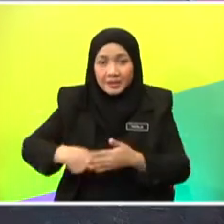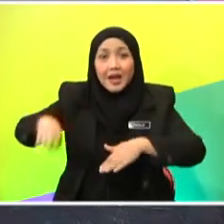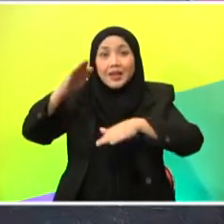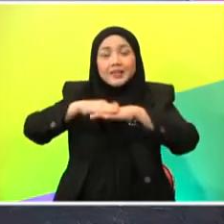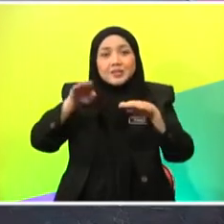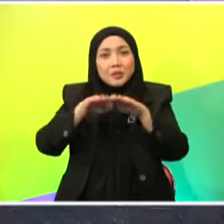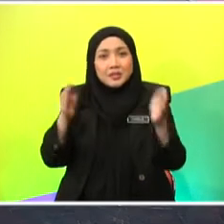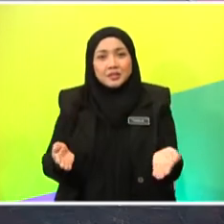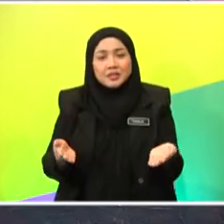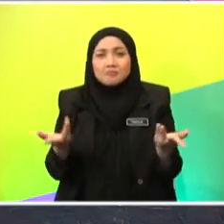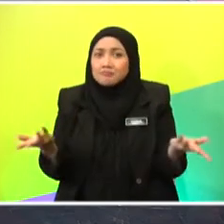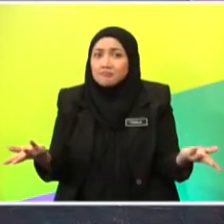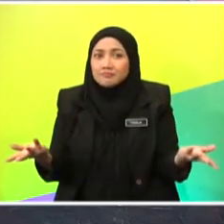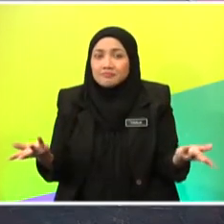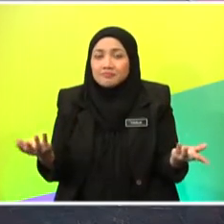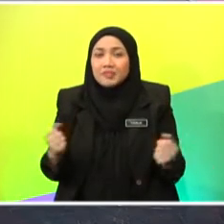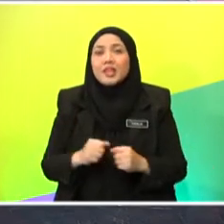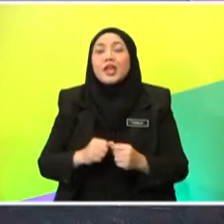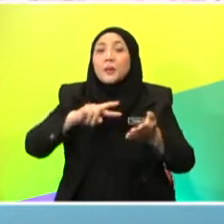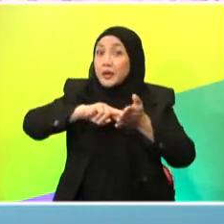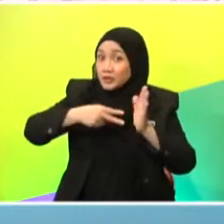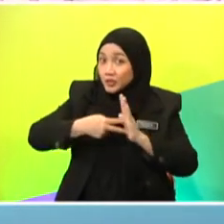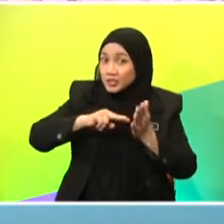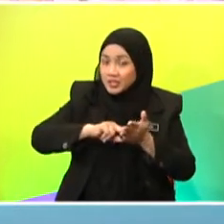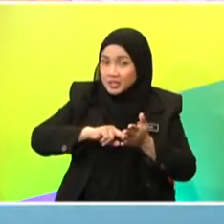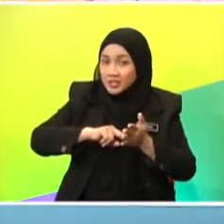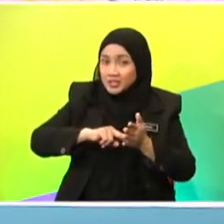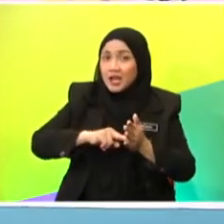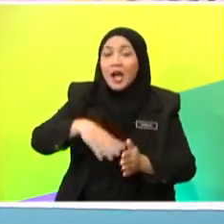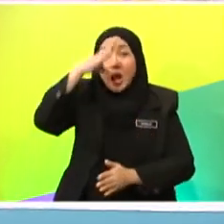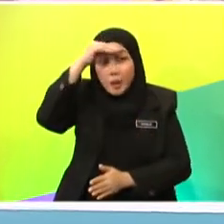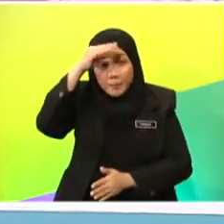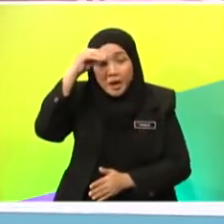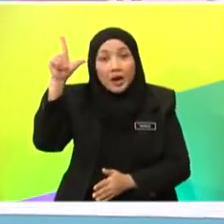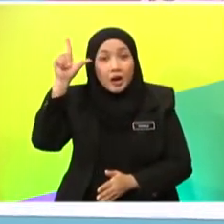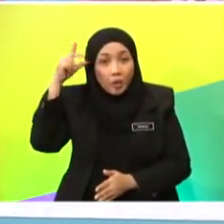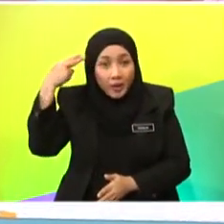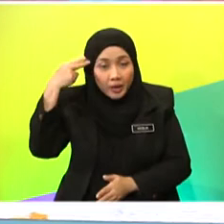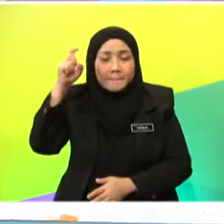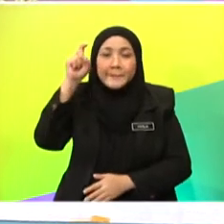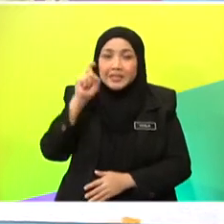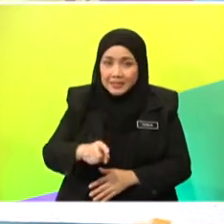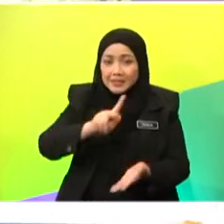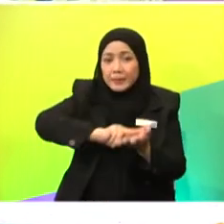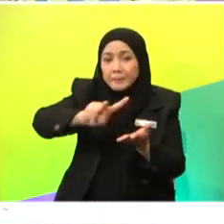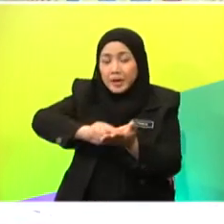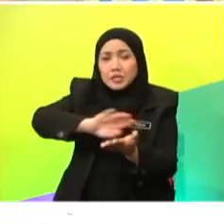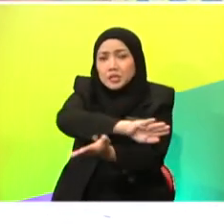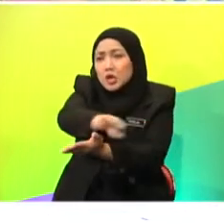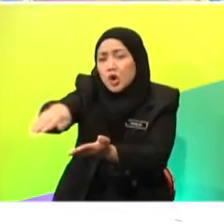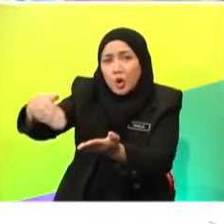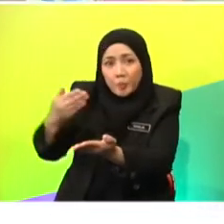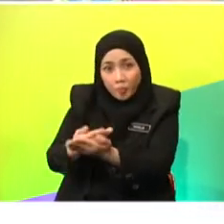uh ngecek Guh kami kita masukkan semua nih ke dalam bakulnya kalau kita mengemas kalau kita